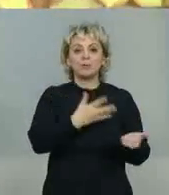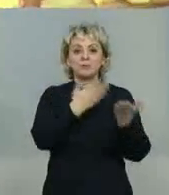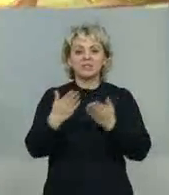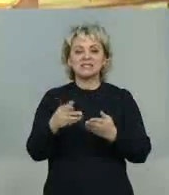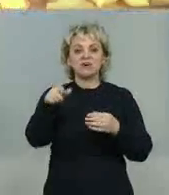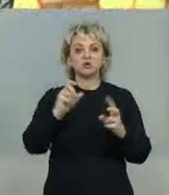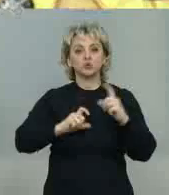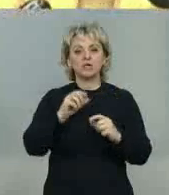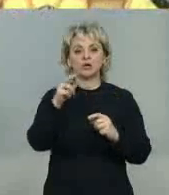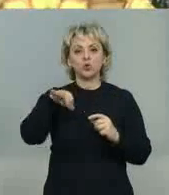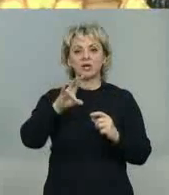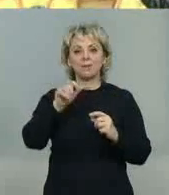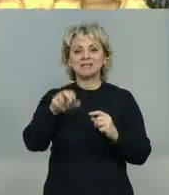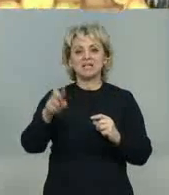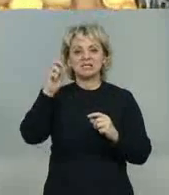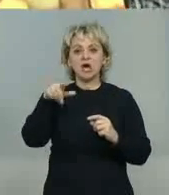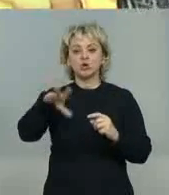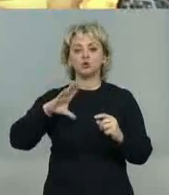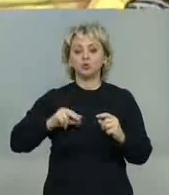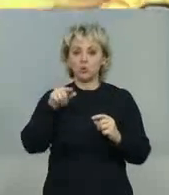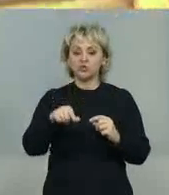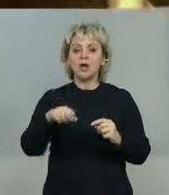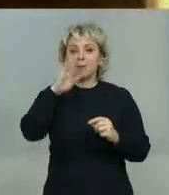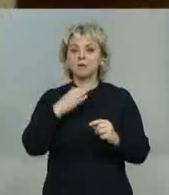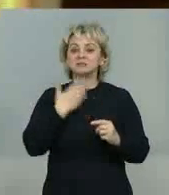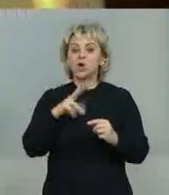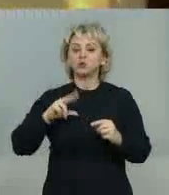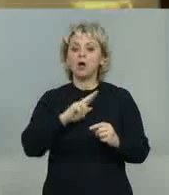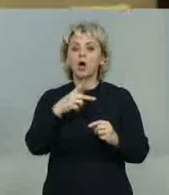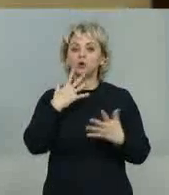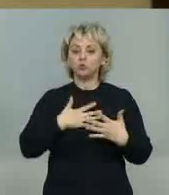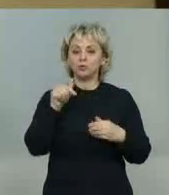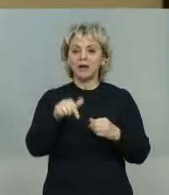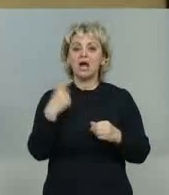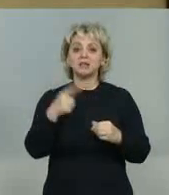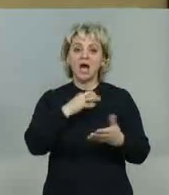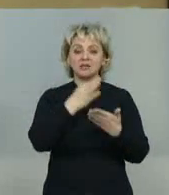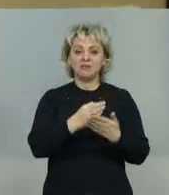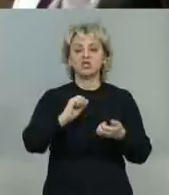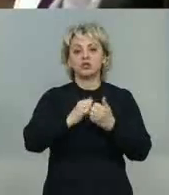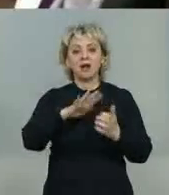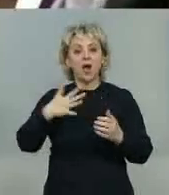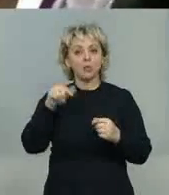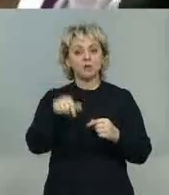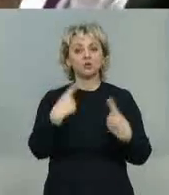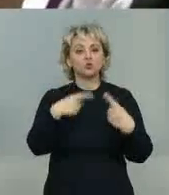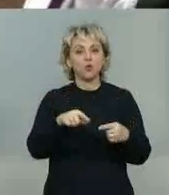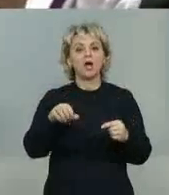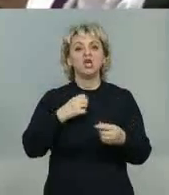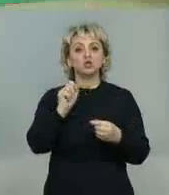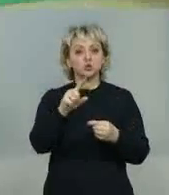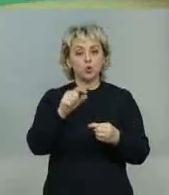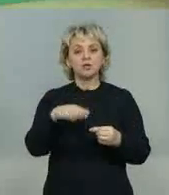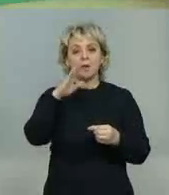студенты из Туркменистана сказкой о царе и дочерях. Султан спрашивал дочерей, как они его любят. Одна ответила, как драгоценные камни, другая, как